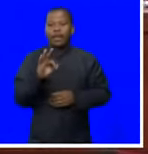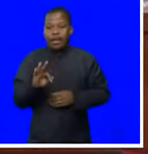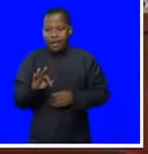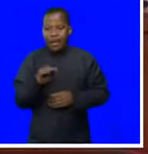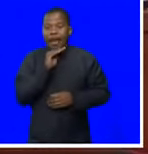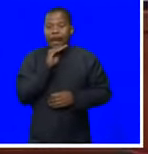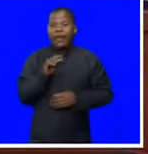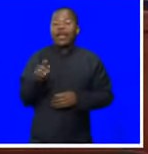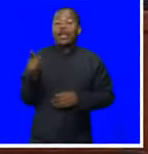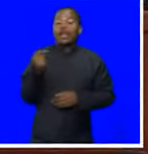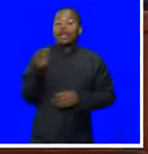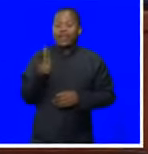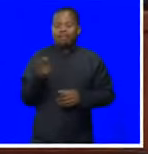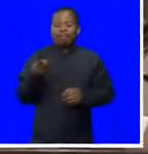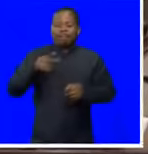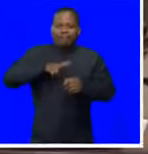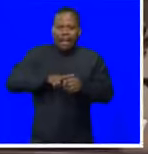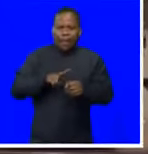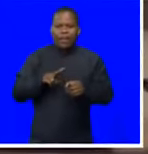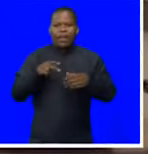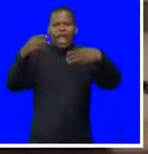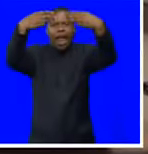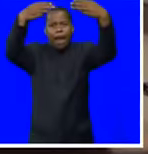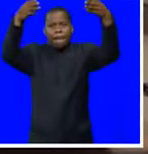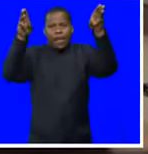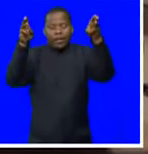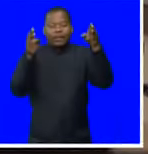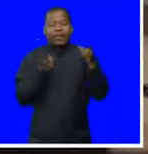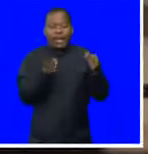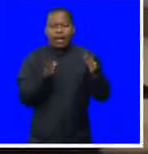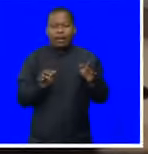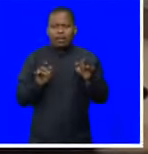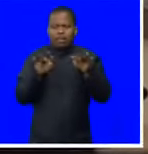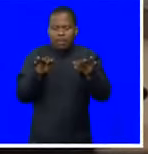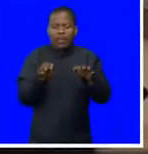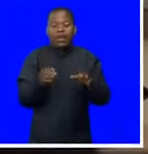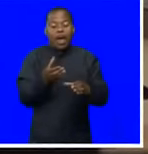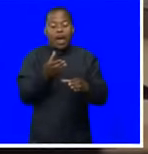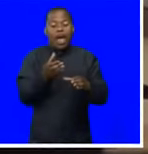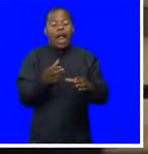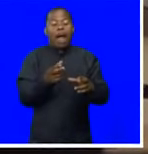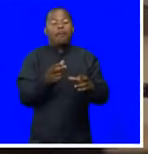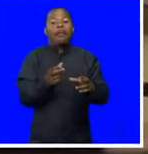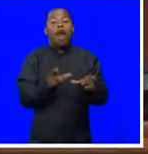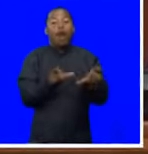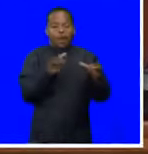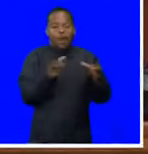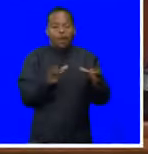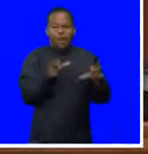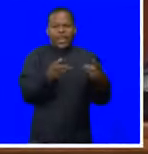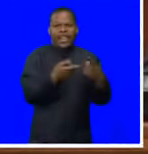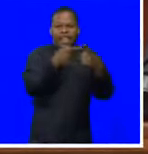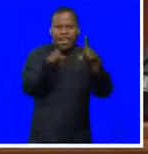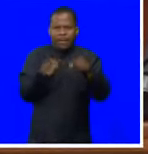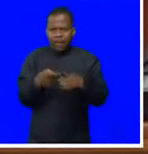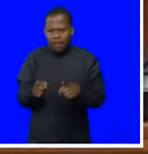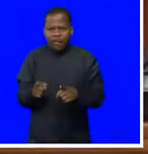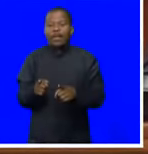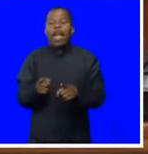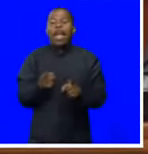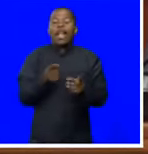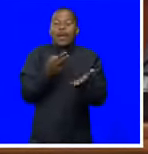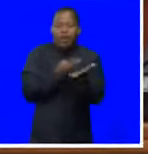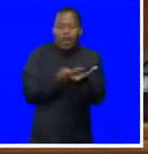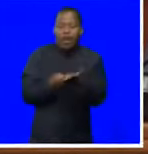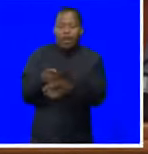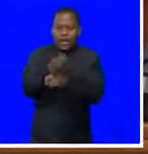ngalesibili emsebenzini lochubekaka endlini yabaye esikhulu lochutshwa ngemakomiti labuke kusebenza kwalamatiko khona endlini yabaye esikhulu.